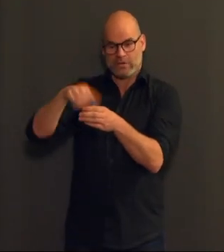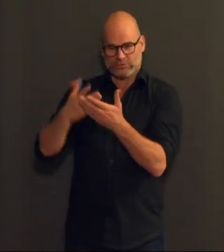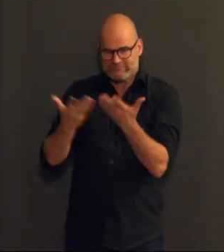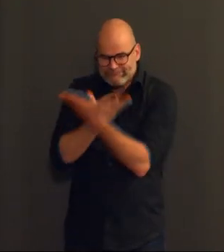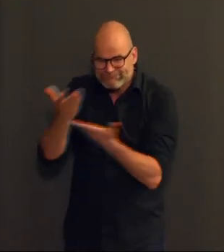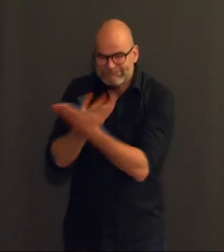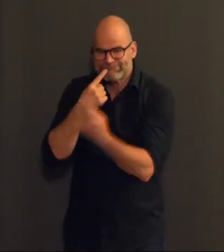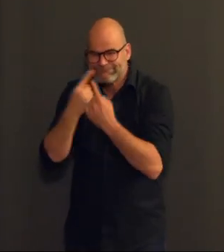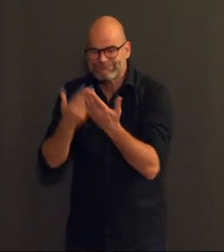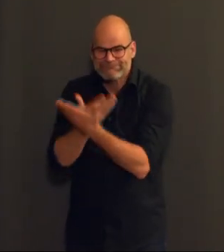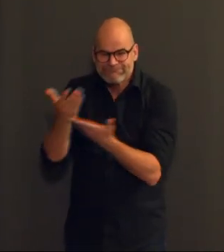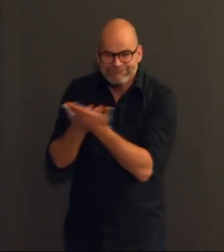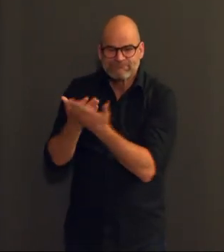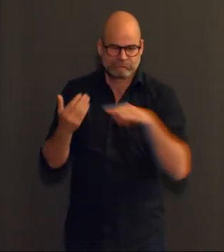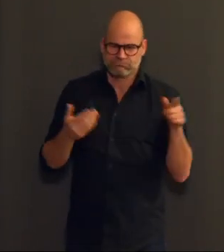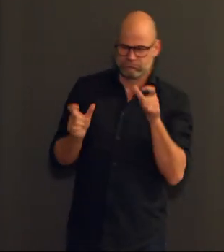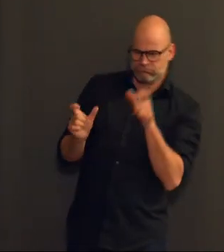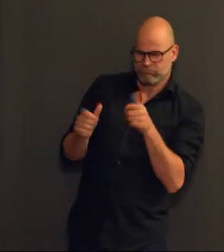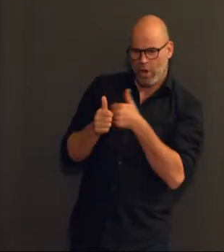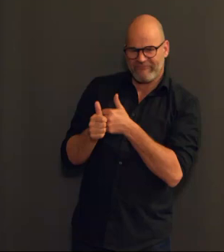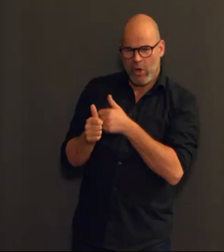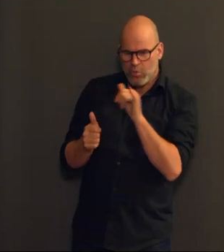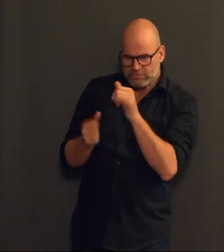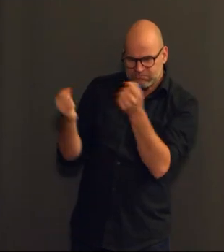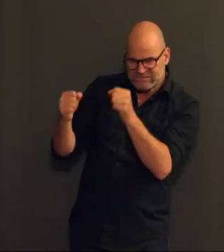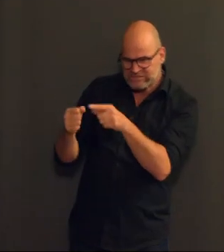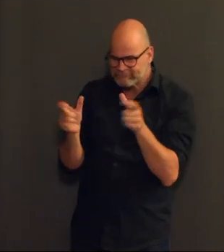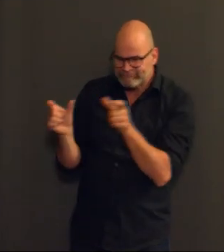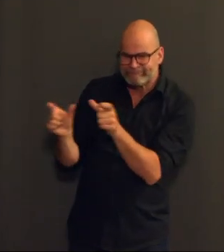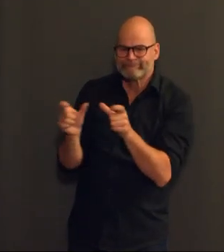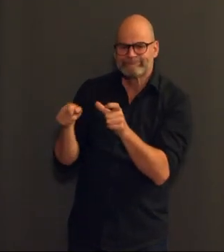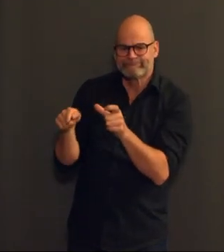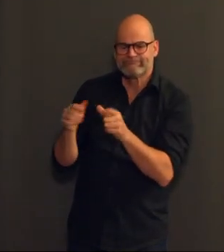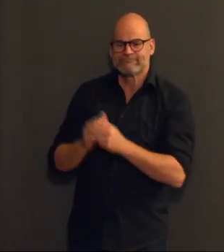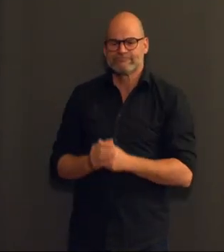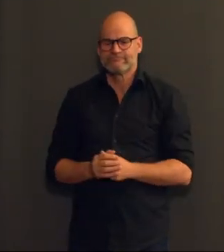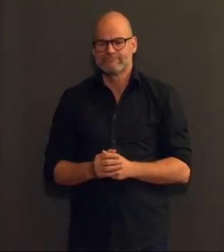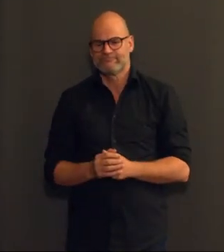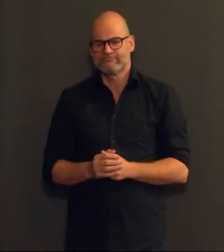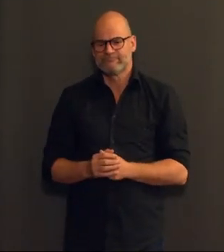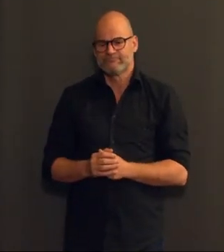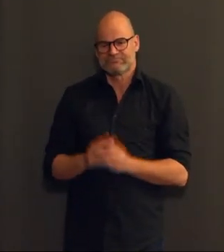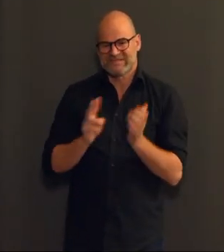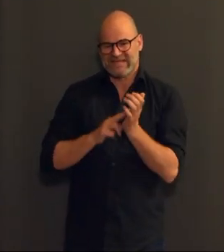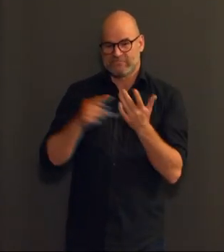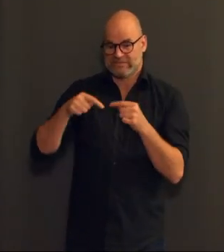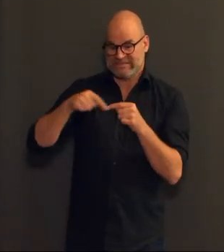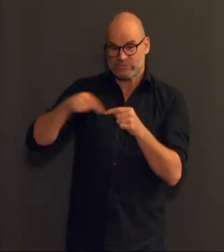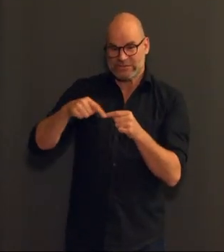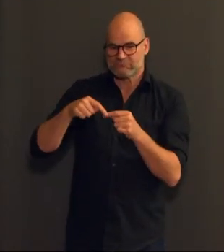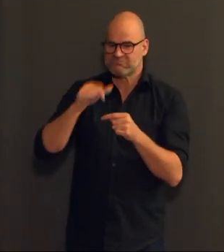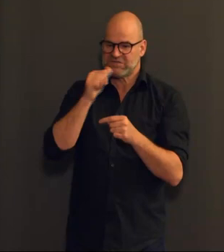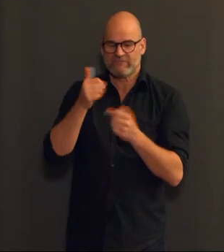Alleszins werden er voor ons land deze week geen leveringen van het vaccin verwacht. De 36.000